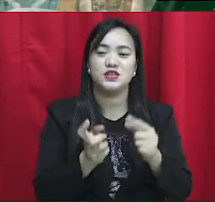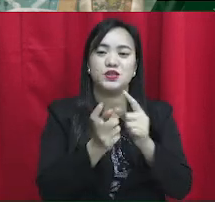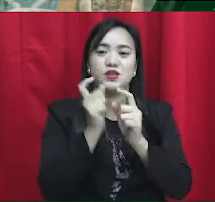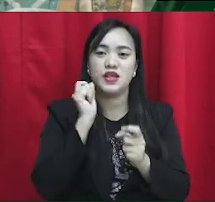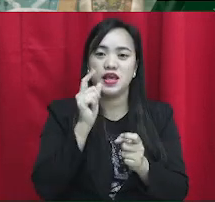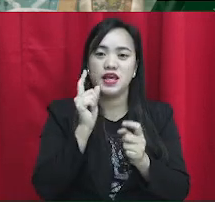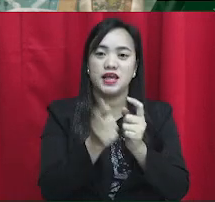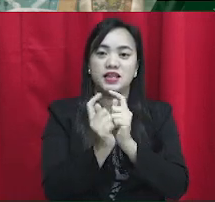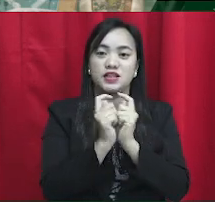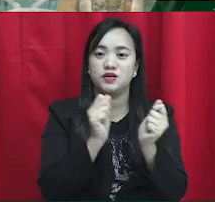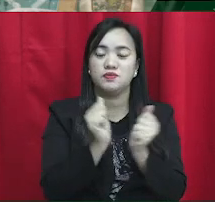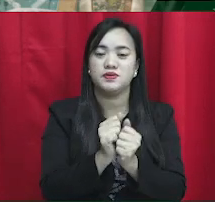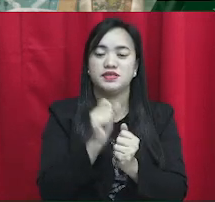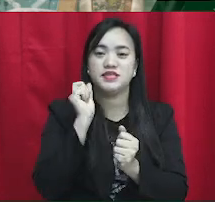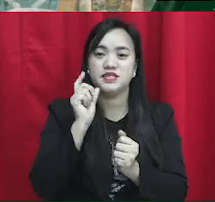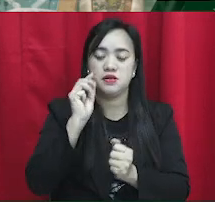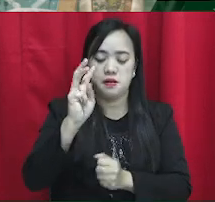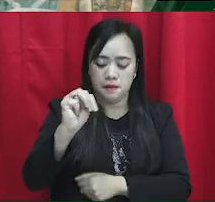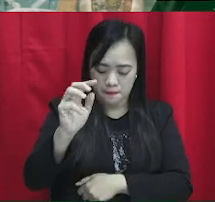regarding sa ating